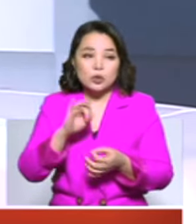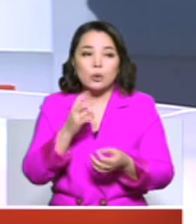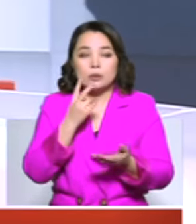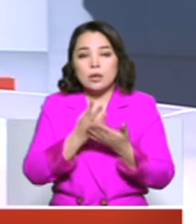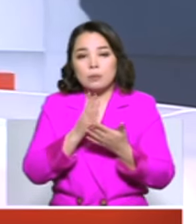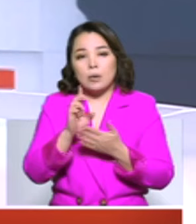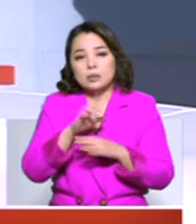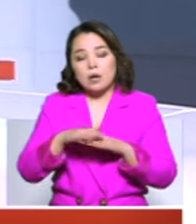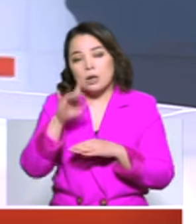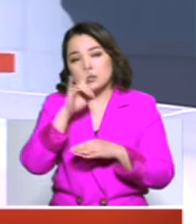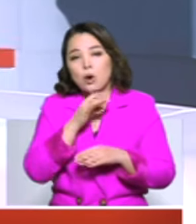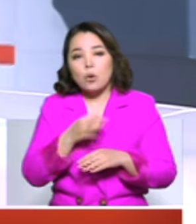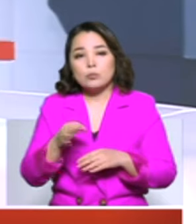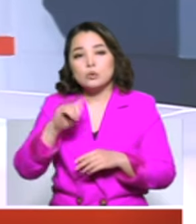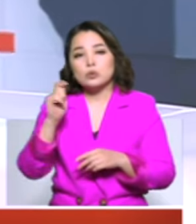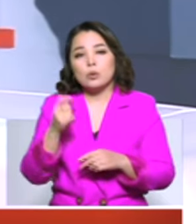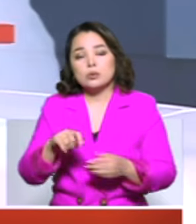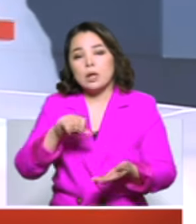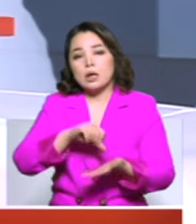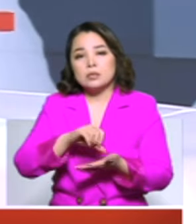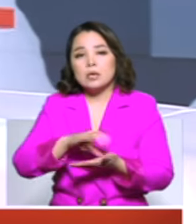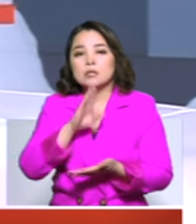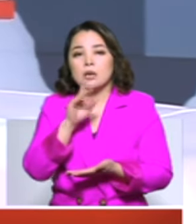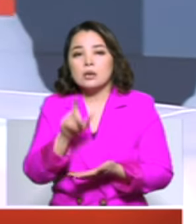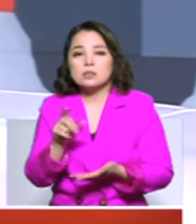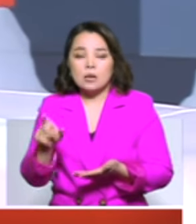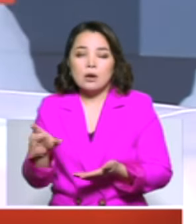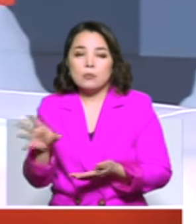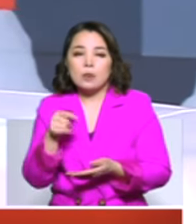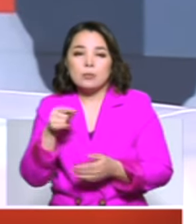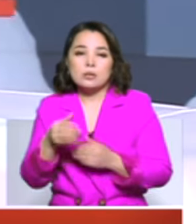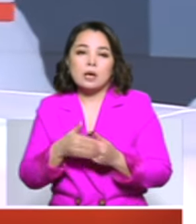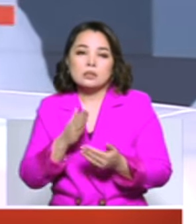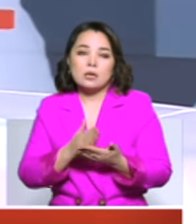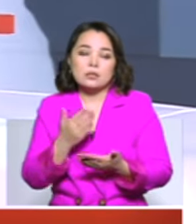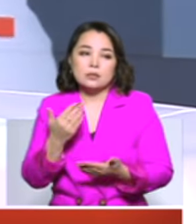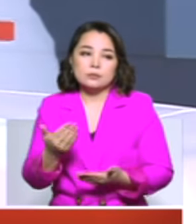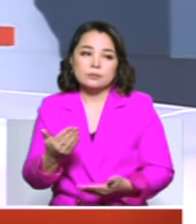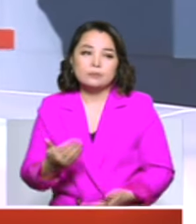батыс Қазақстан облысына соғысқа қатысқан қыз келіншектердің саны 1000-нан асады.